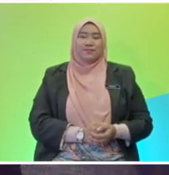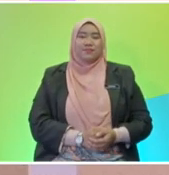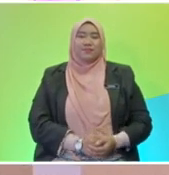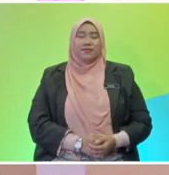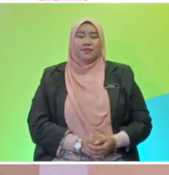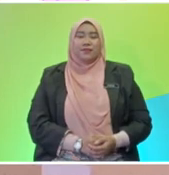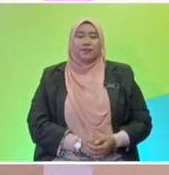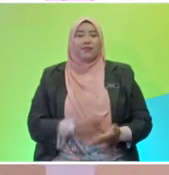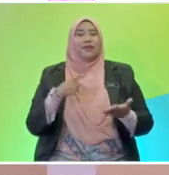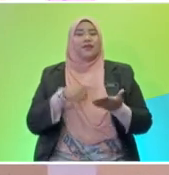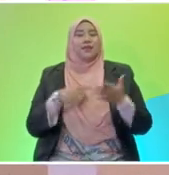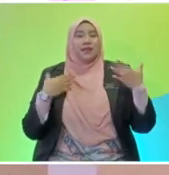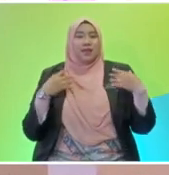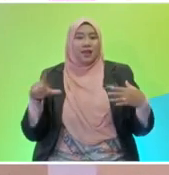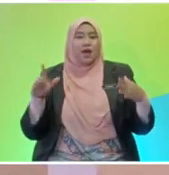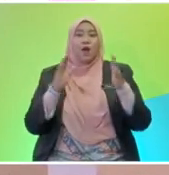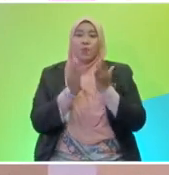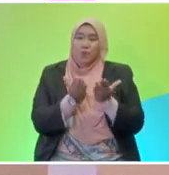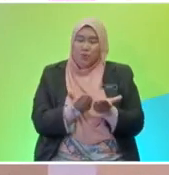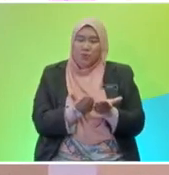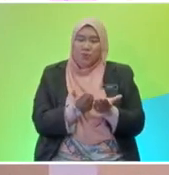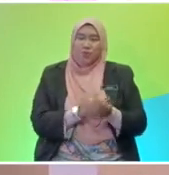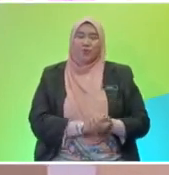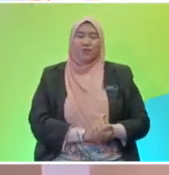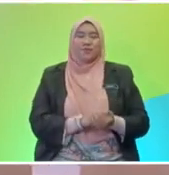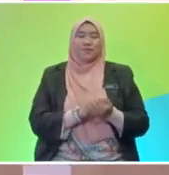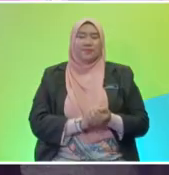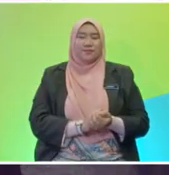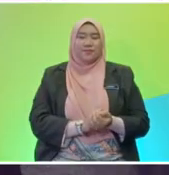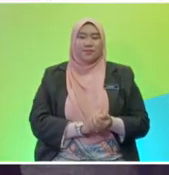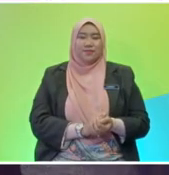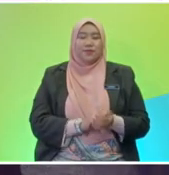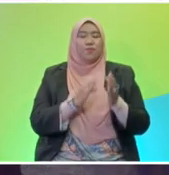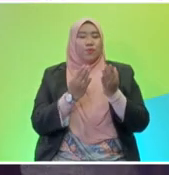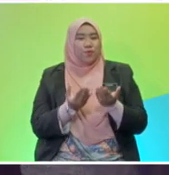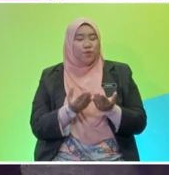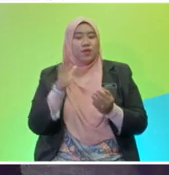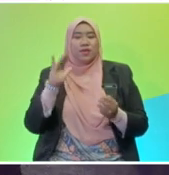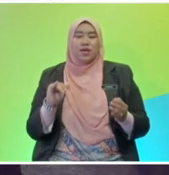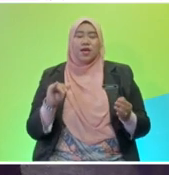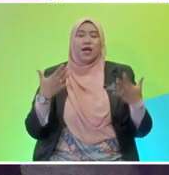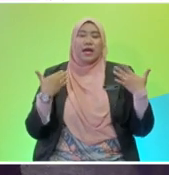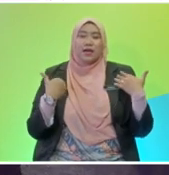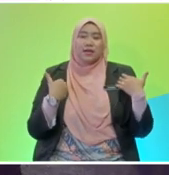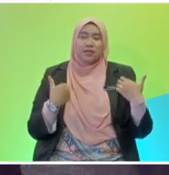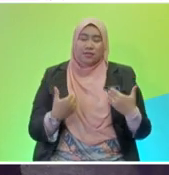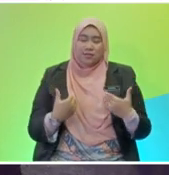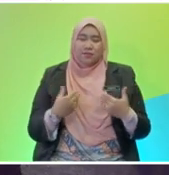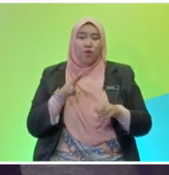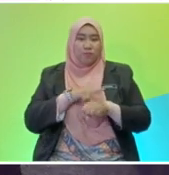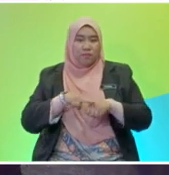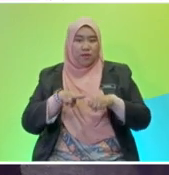adalah buku buku ya Buku untuk mereka yang mempunyai hobi membaca buku